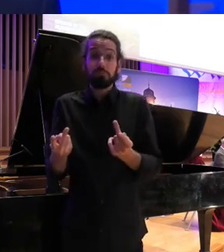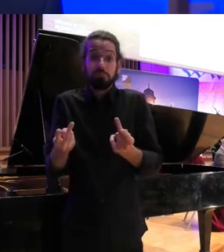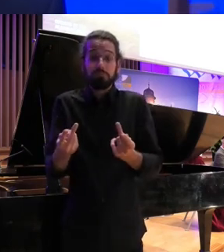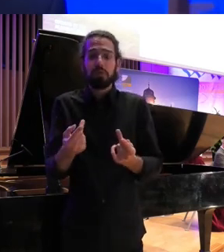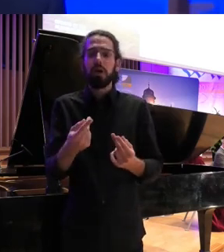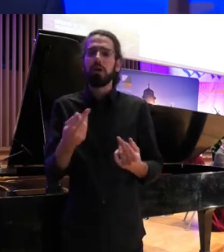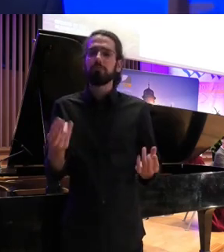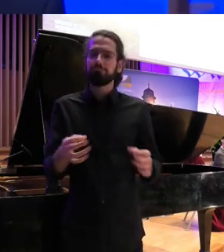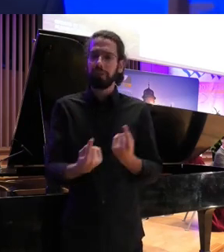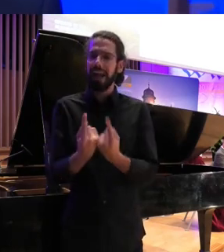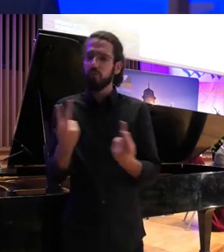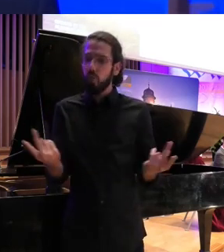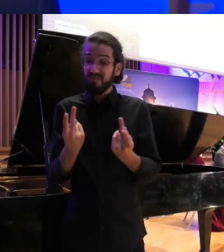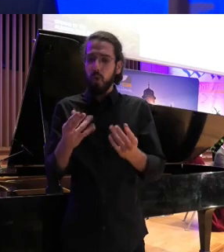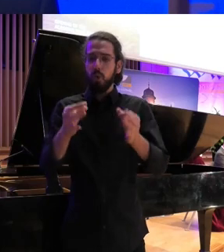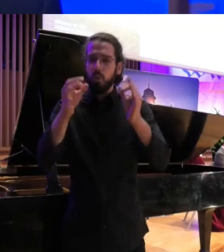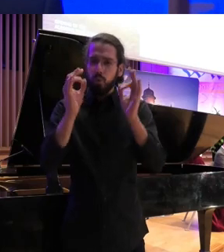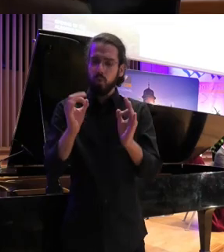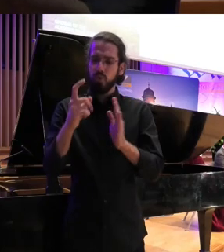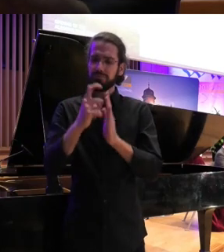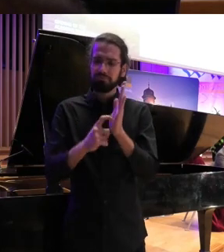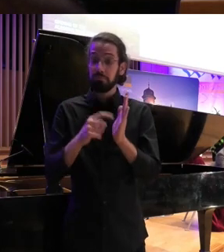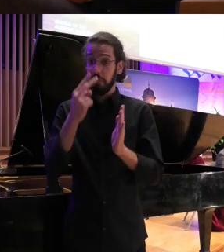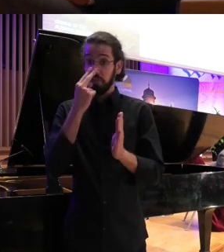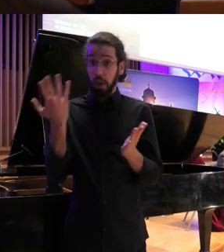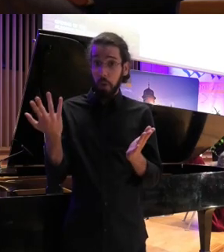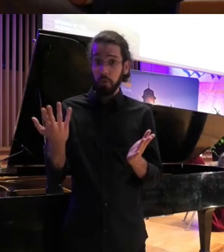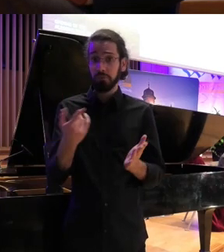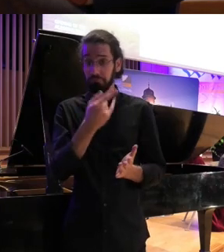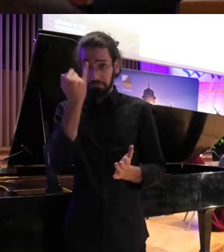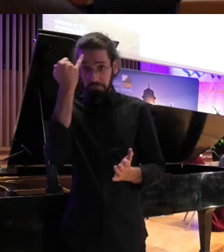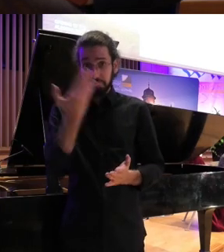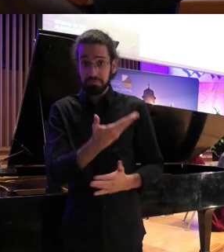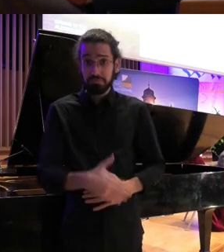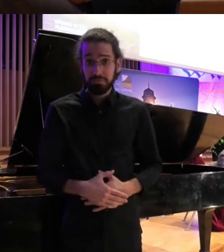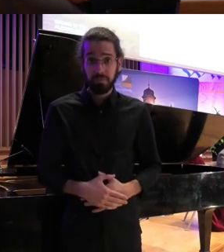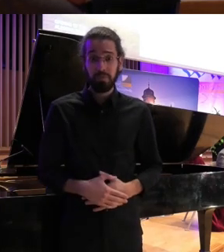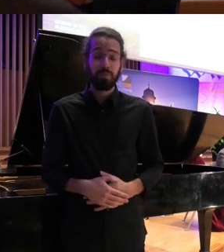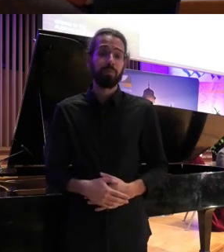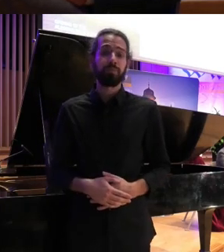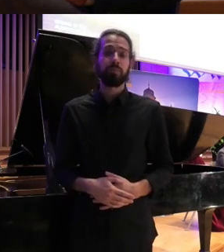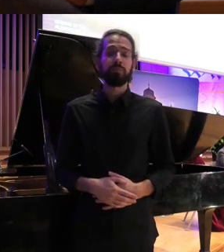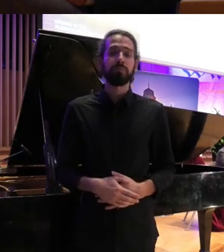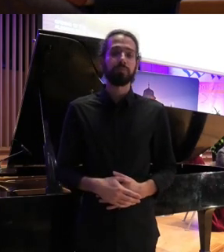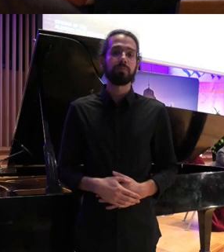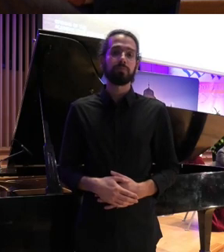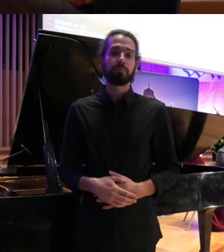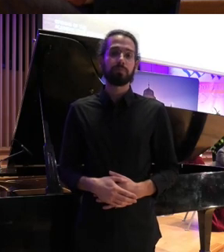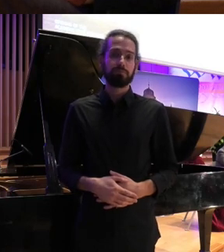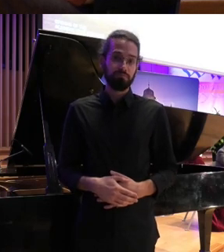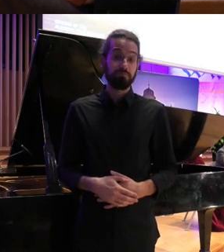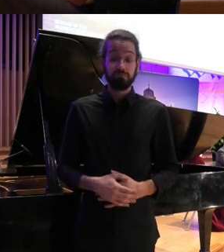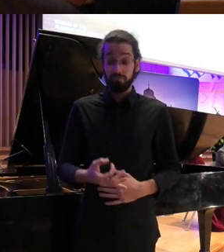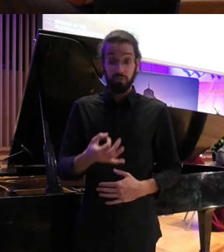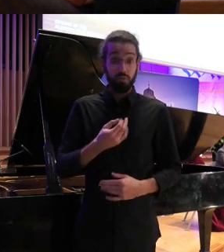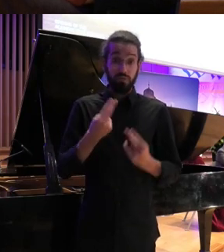Nachwuchsförderung aus? Was würden Sie denn da sagen? Oder wie kann sie gelingen? Also ich finde es wichtig, dass man wirklich Kontakt